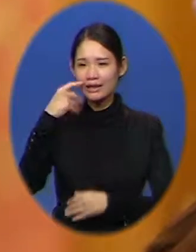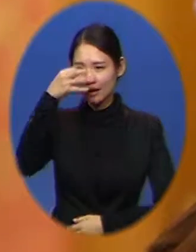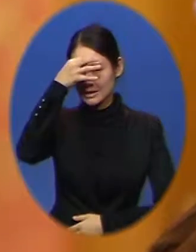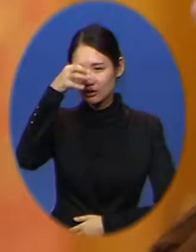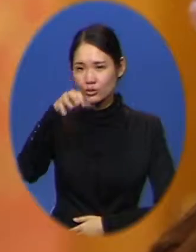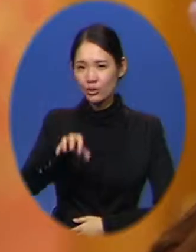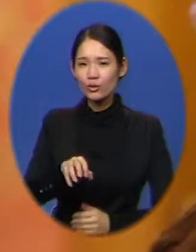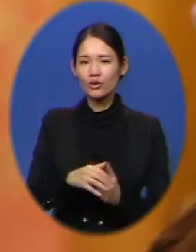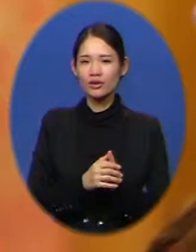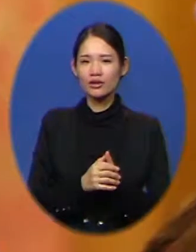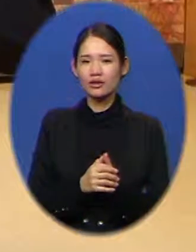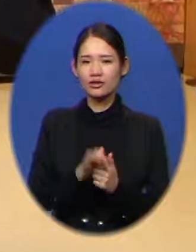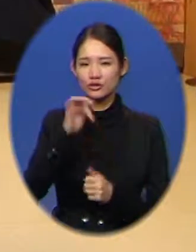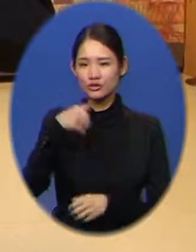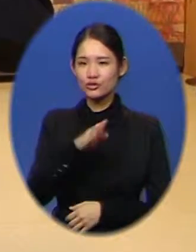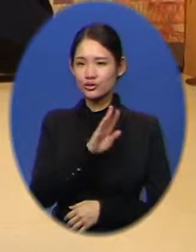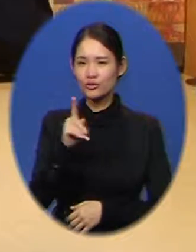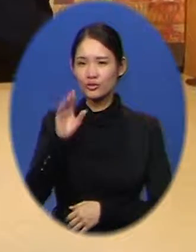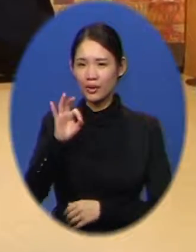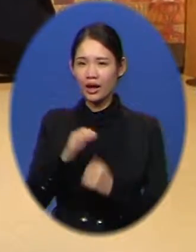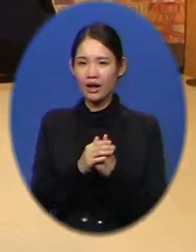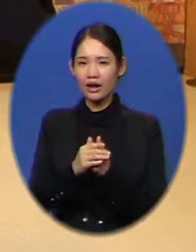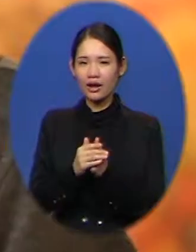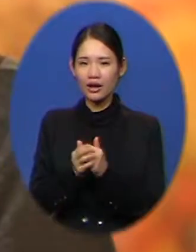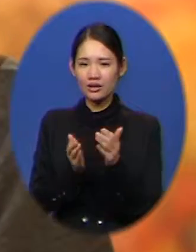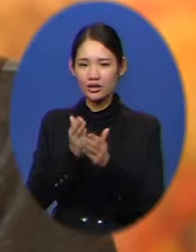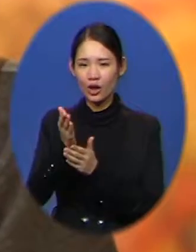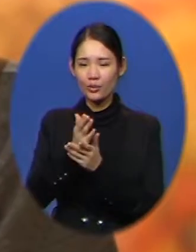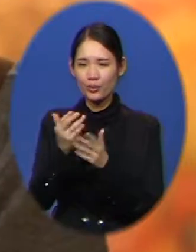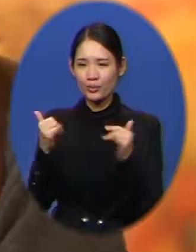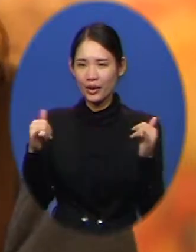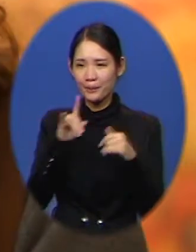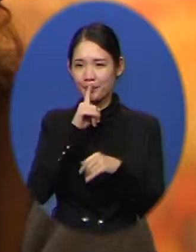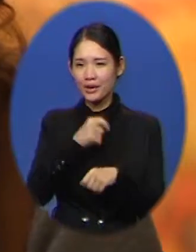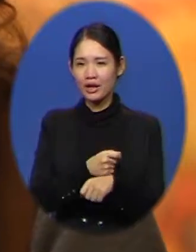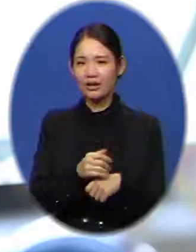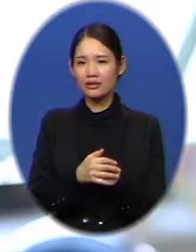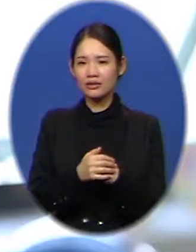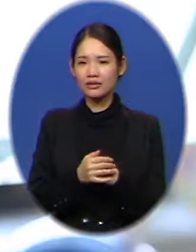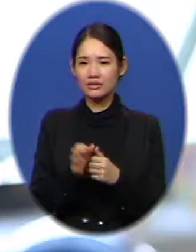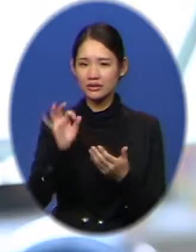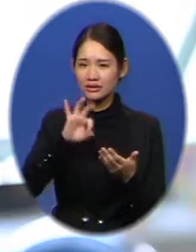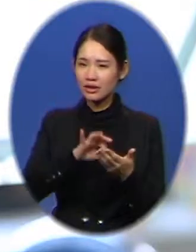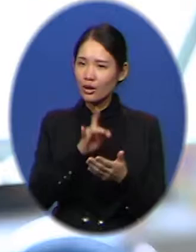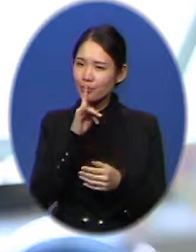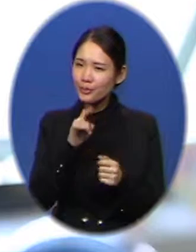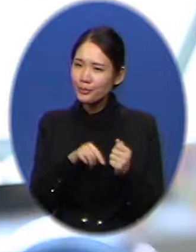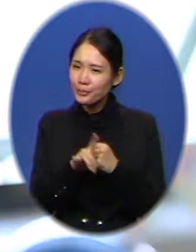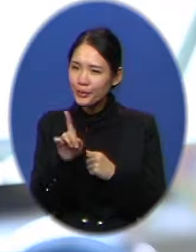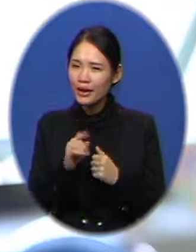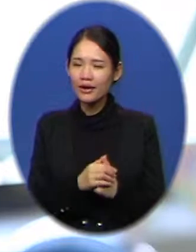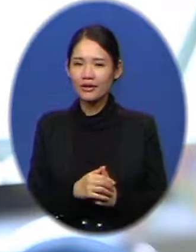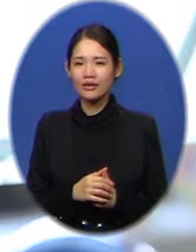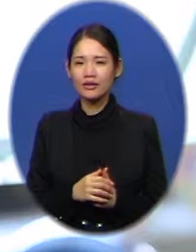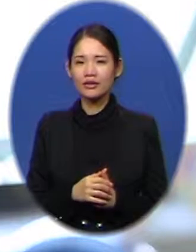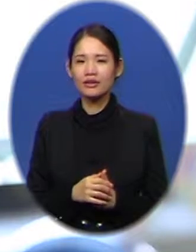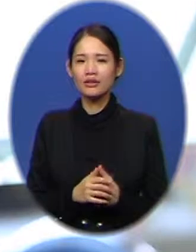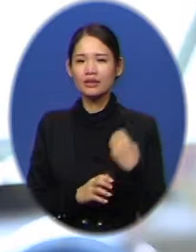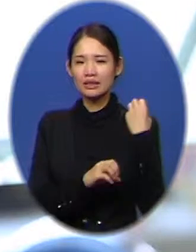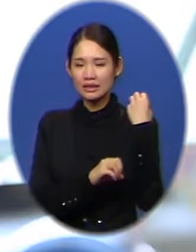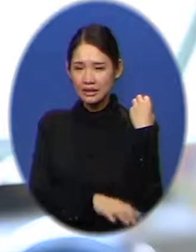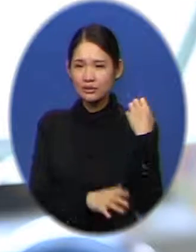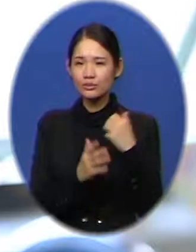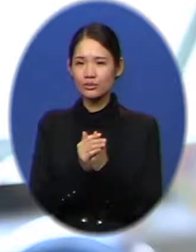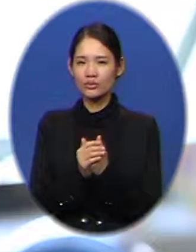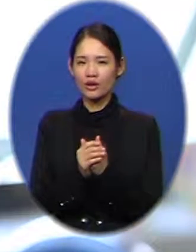규방 공예 전문 박물관이라 할 수 있습니다. 예. 관장님 그 자수가 뭐예요? 자수가 그러니까 이 기본적으로